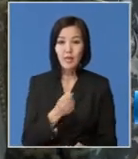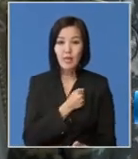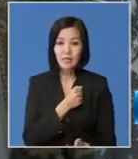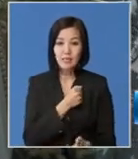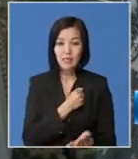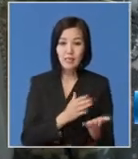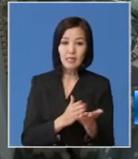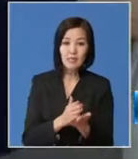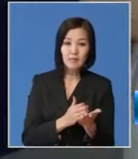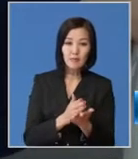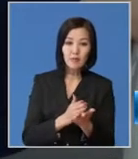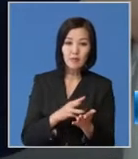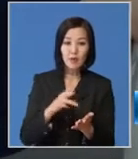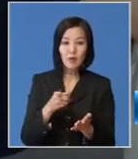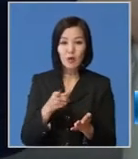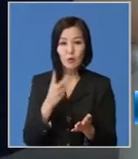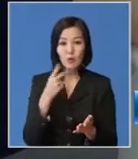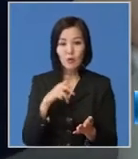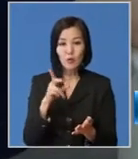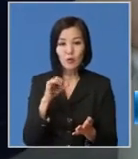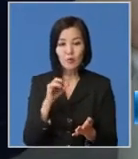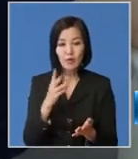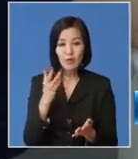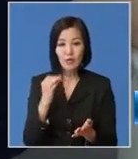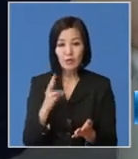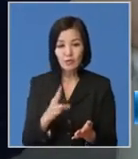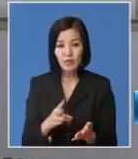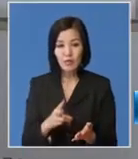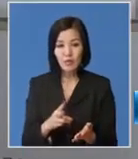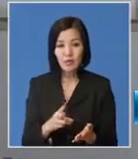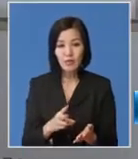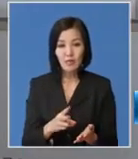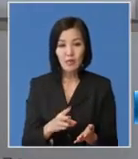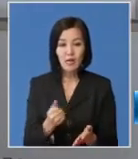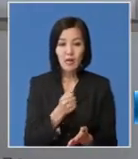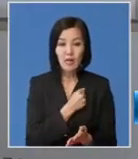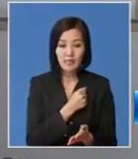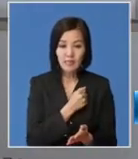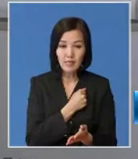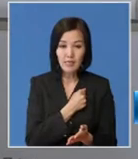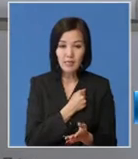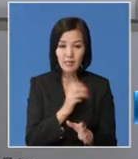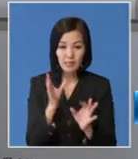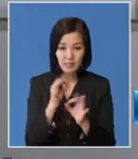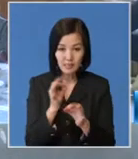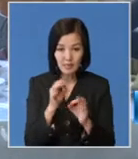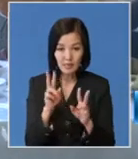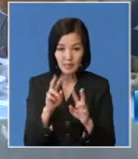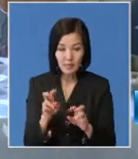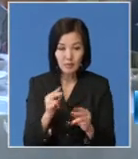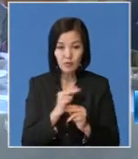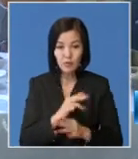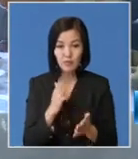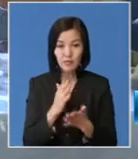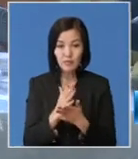мен жарығы Гүлбаршын Мекеева. Ол да әскери қызметкер. Талдықорғандағы әскери госпитальде зертханашы болып жұмыс істейді. Ер